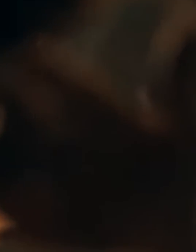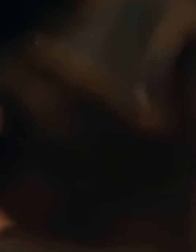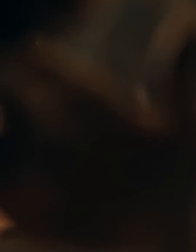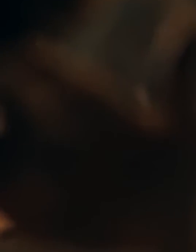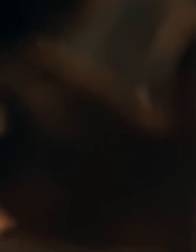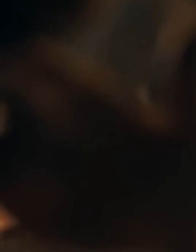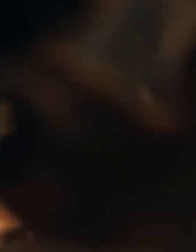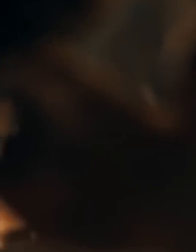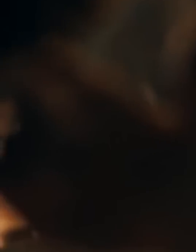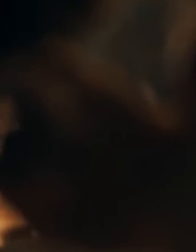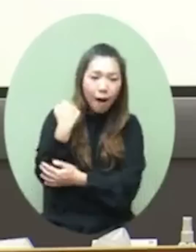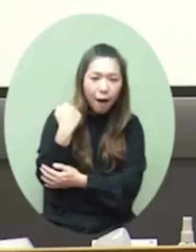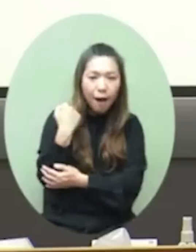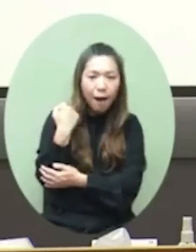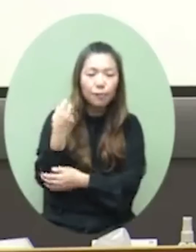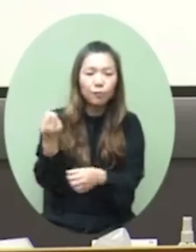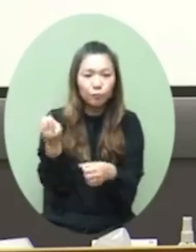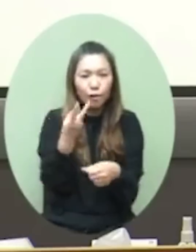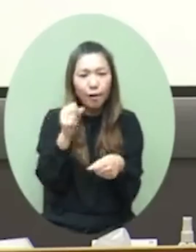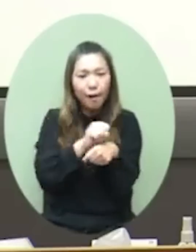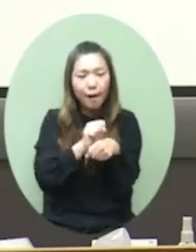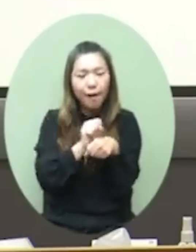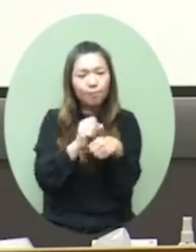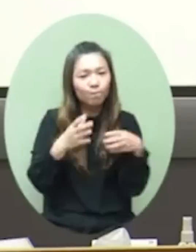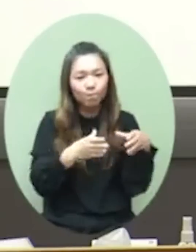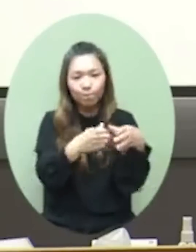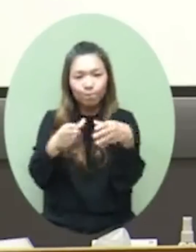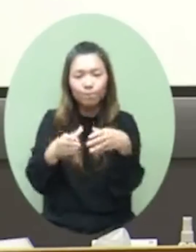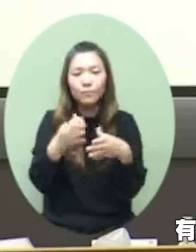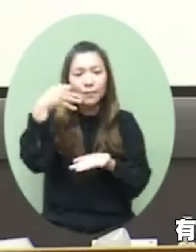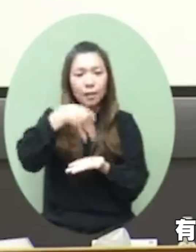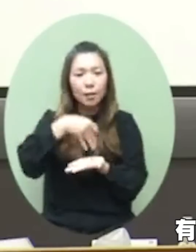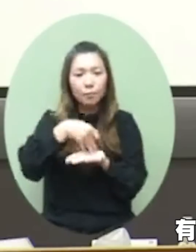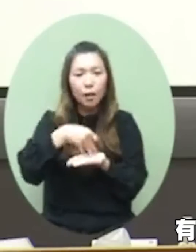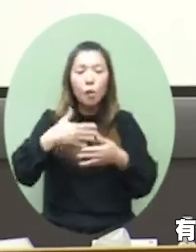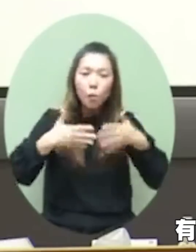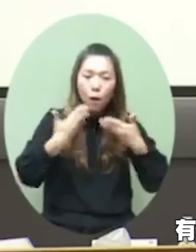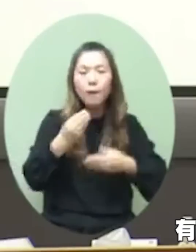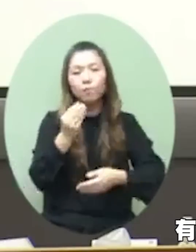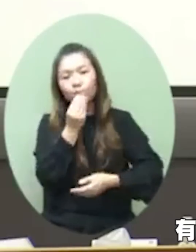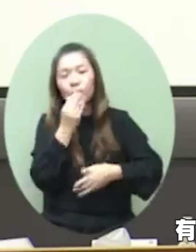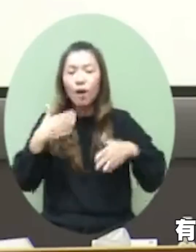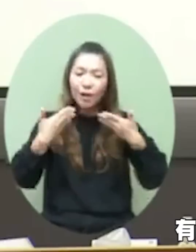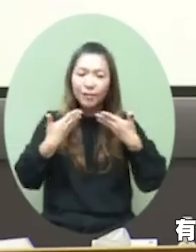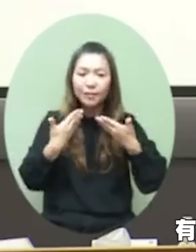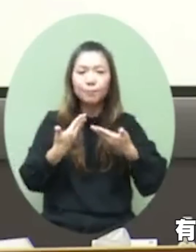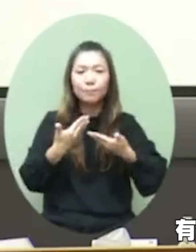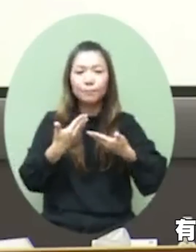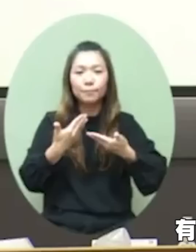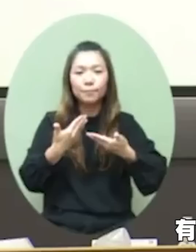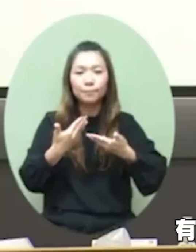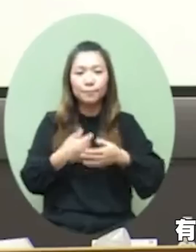噶，叫《开心香港》。 大家可以一齐参加，有得玩，有得食，开心心咁一齐